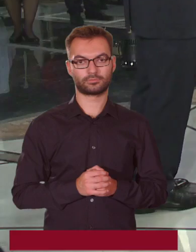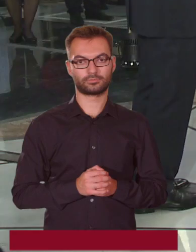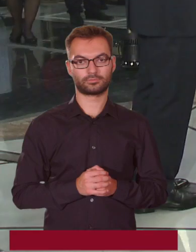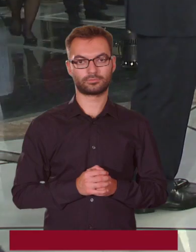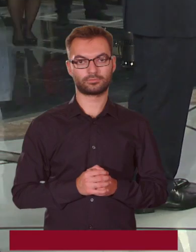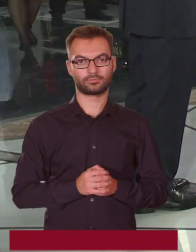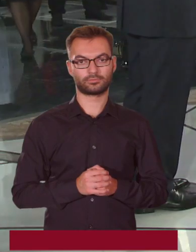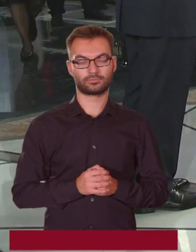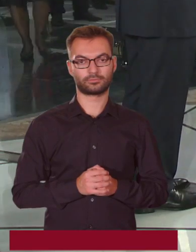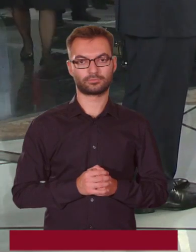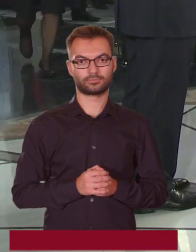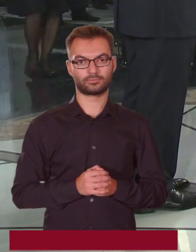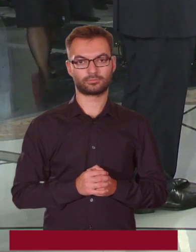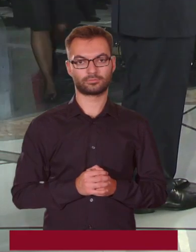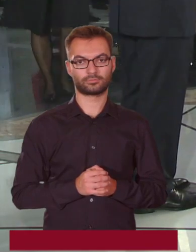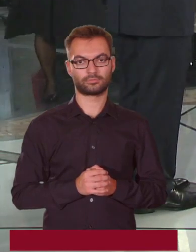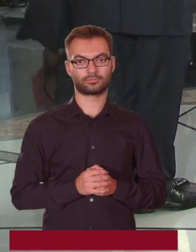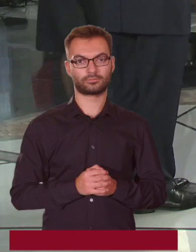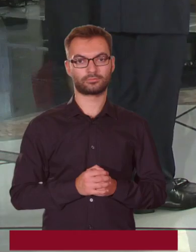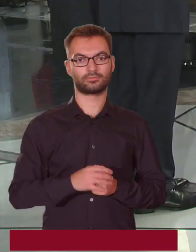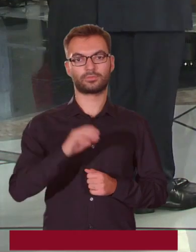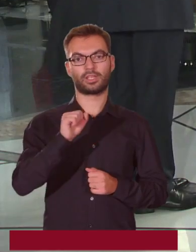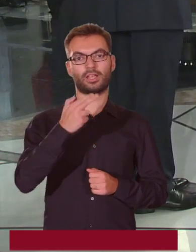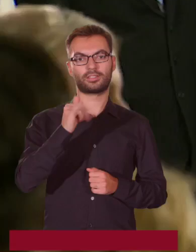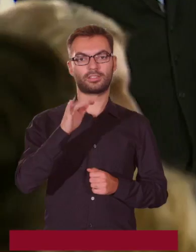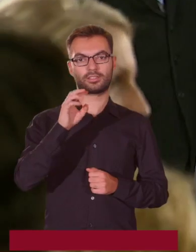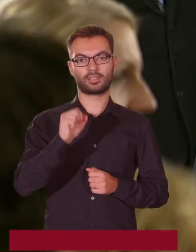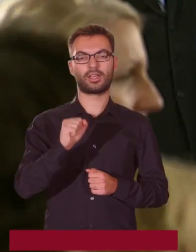Proszę panią Anitę Czerwińską.